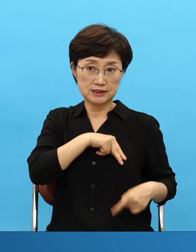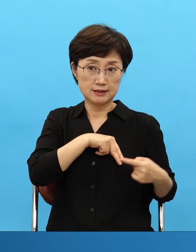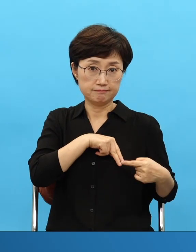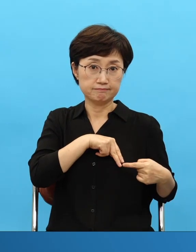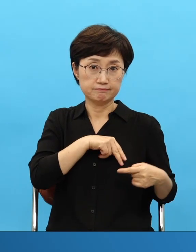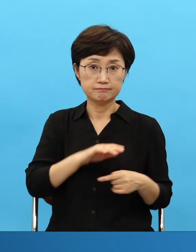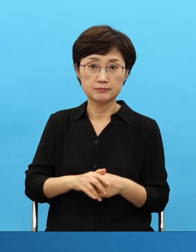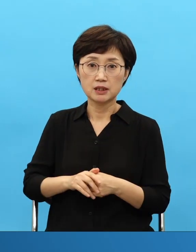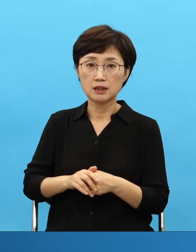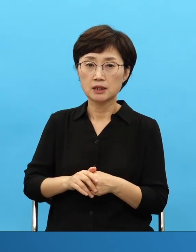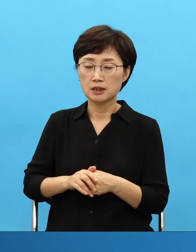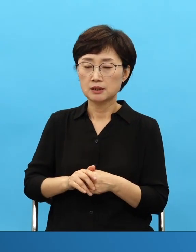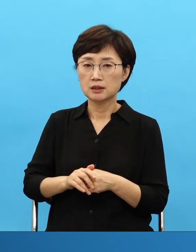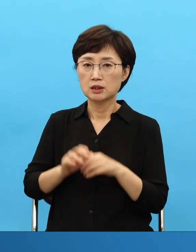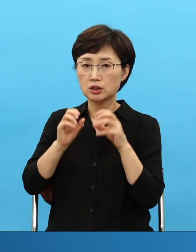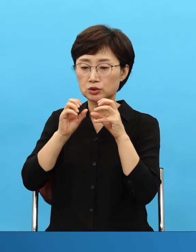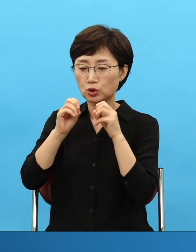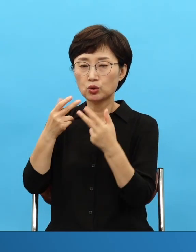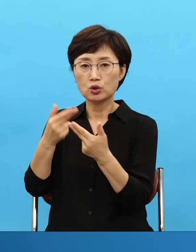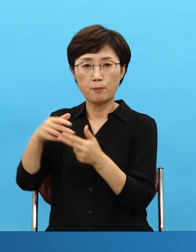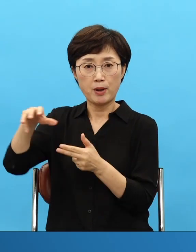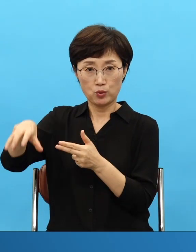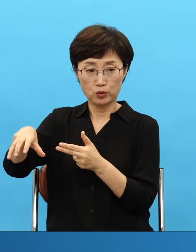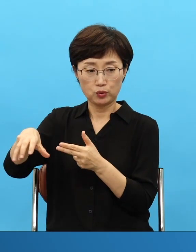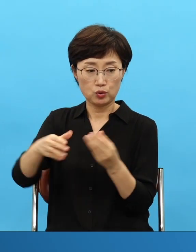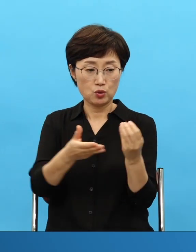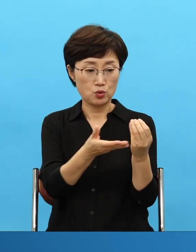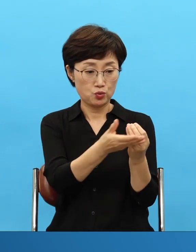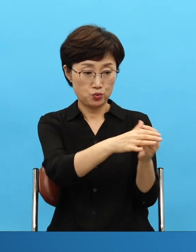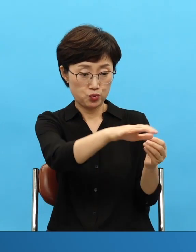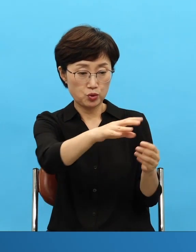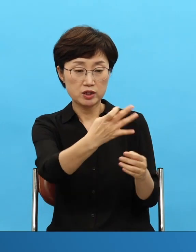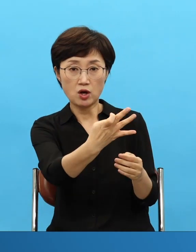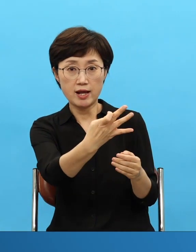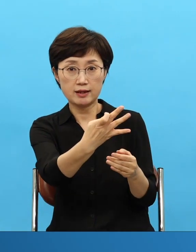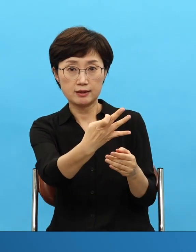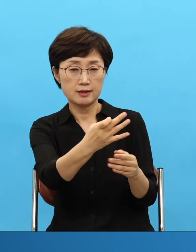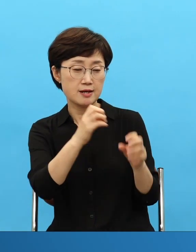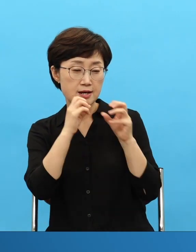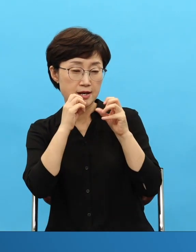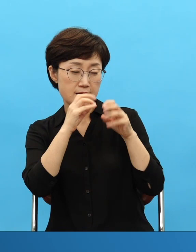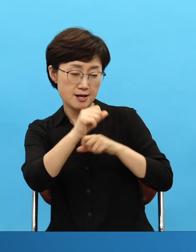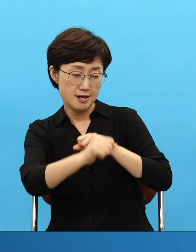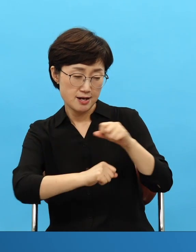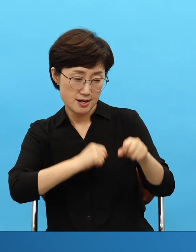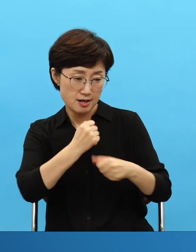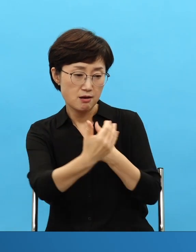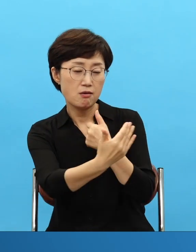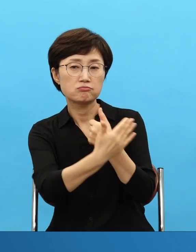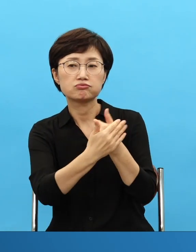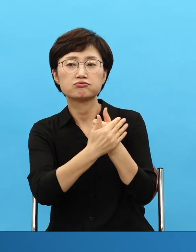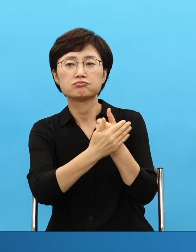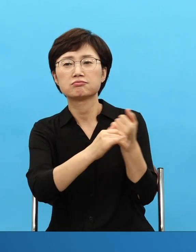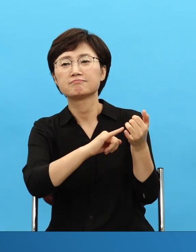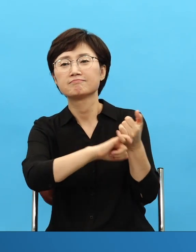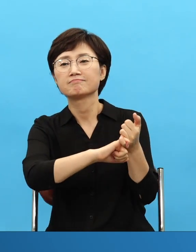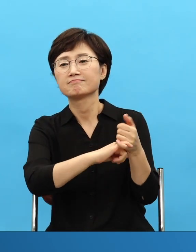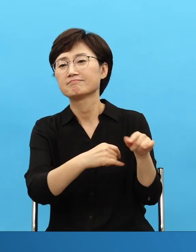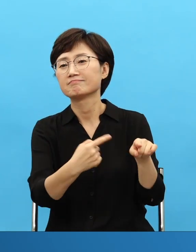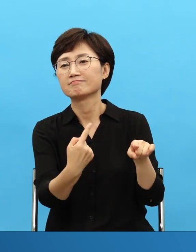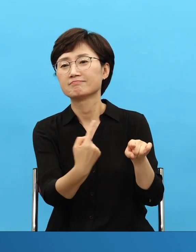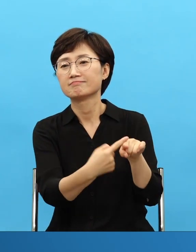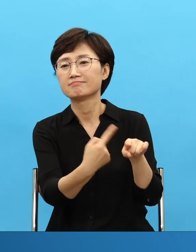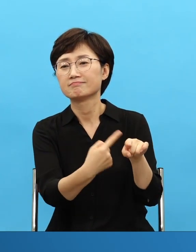세계복음화 전도협회가 오세아니아 14개 섬나라에 마음껏 전도운동을 펼칠 수 있게 돕겠다는 바누아투의